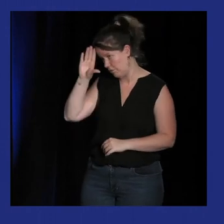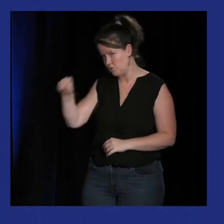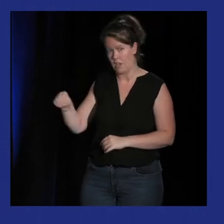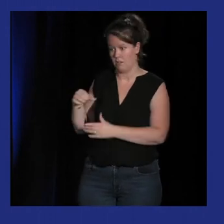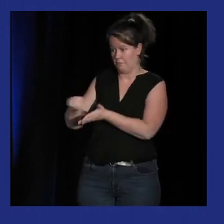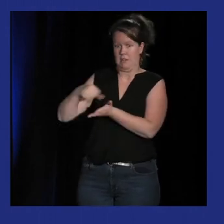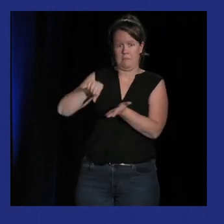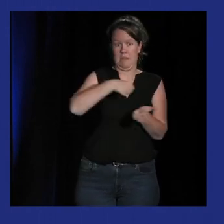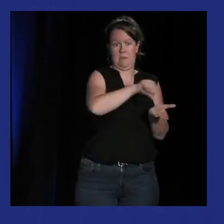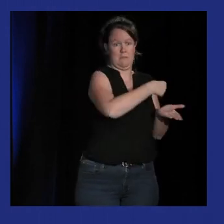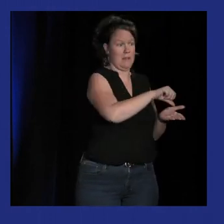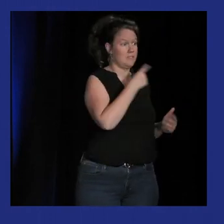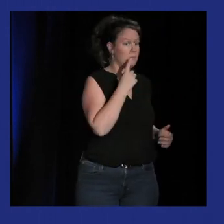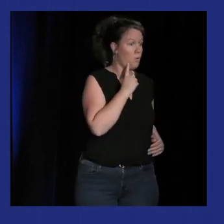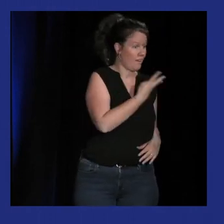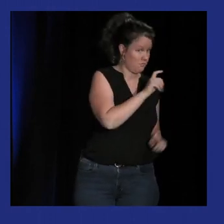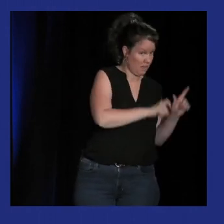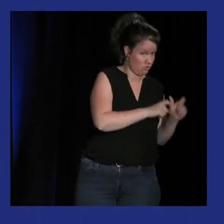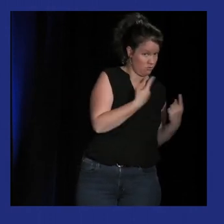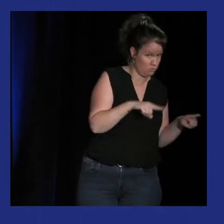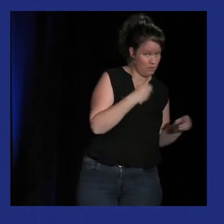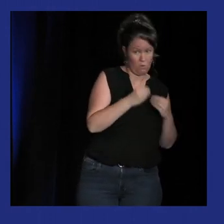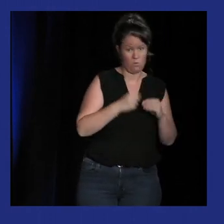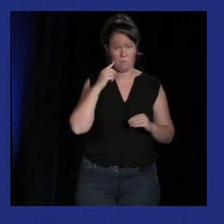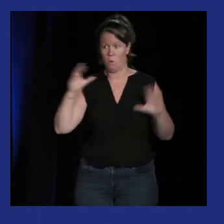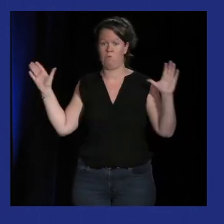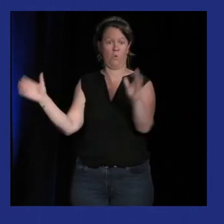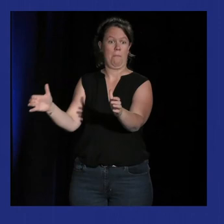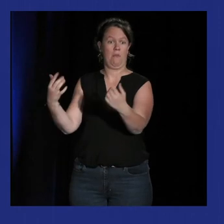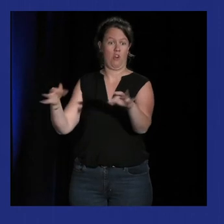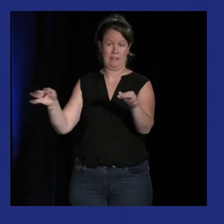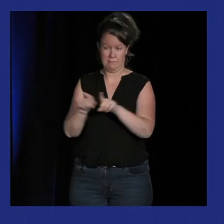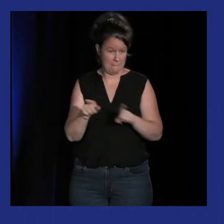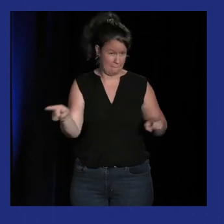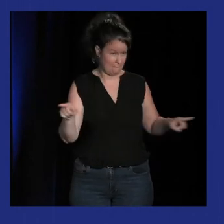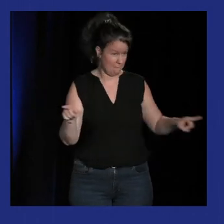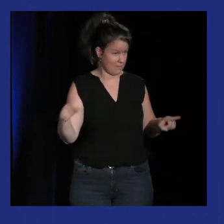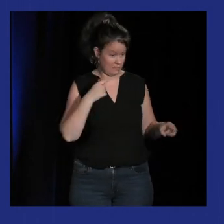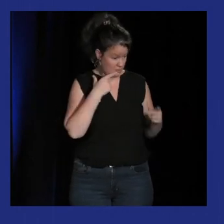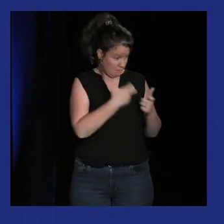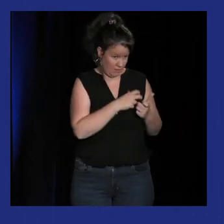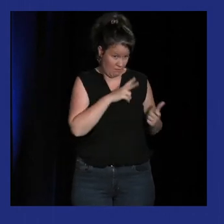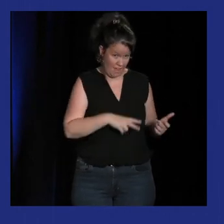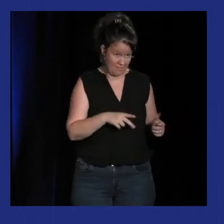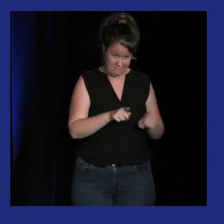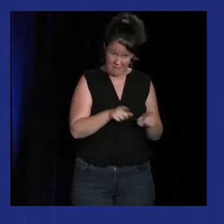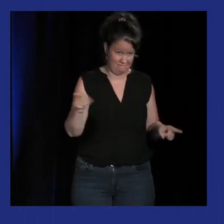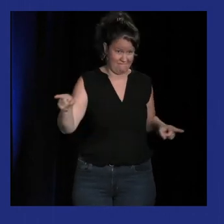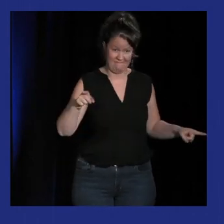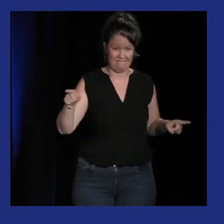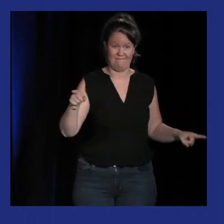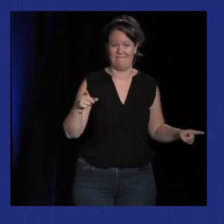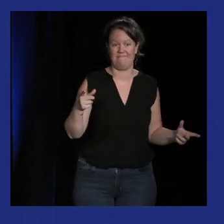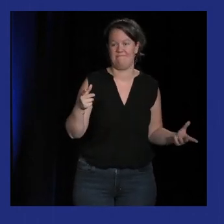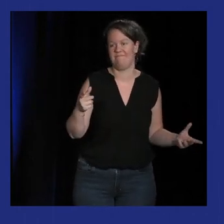ou un orchestre de 70 personnes c'est la même chose c'est pas tout à fait la même chose dans la réalité mais en termes de tarif on est on n'a pas des économies d'échelle